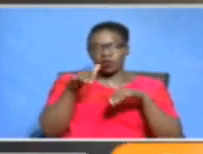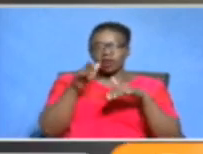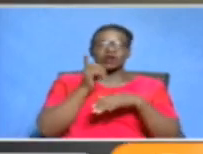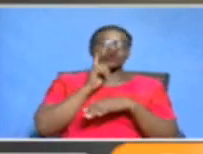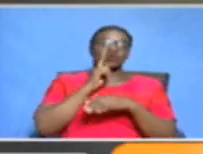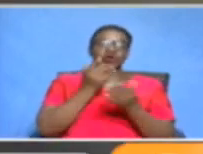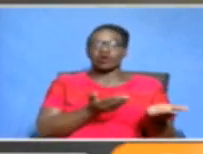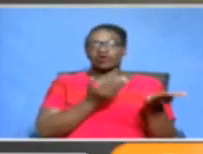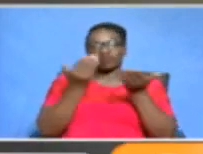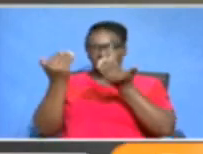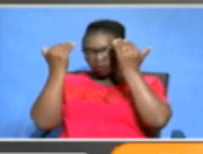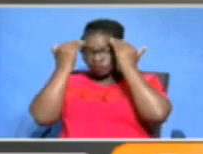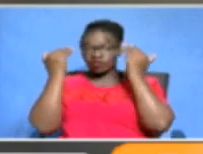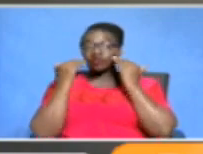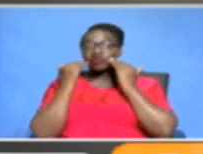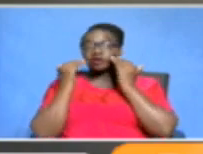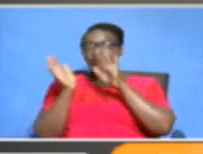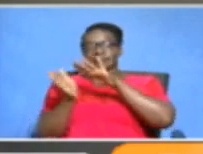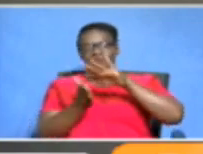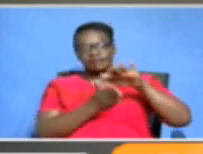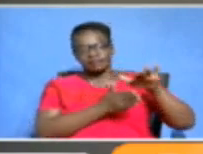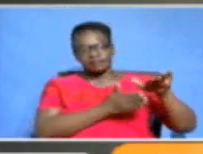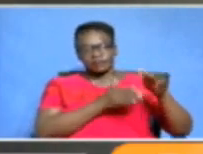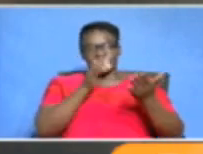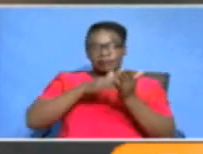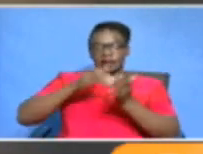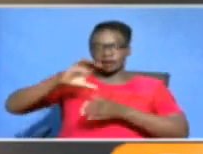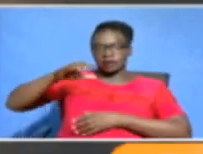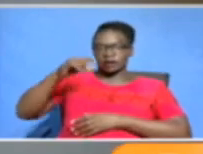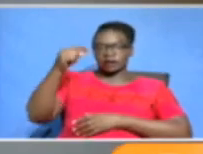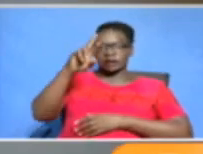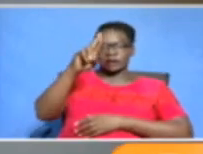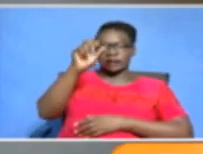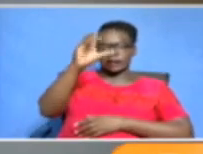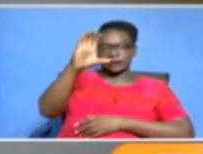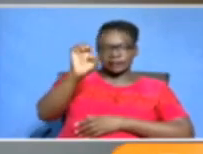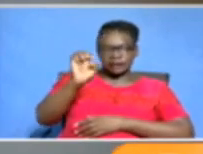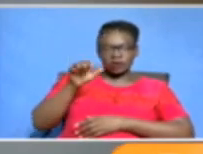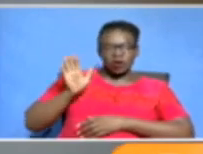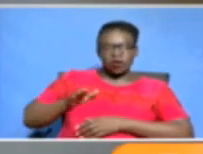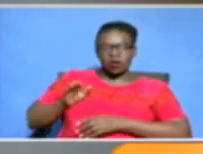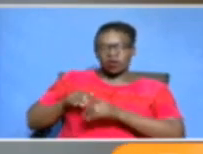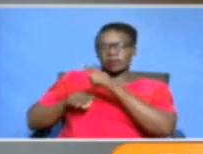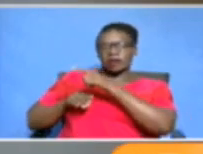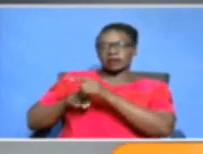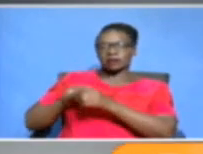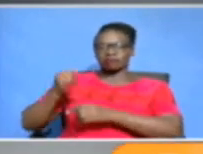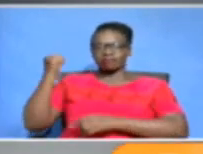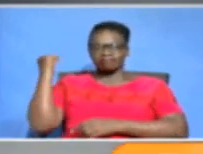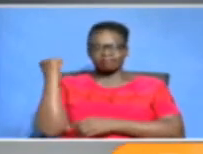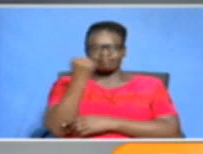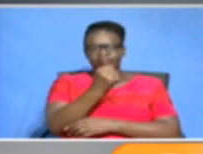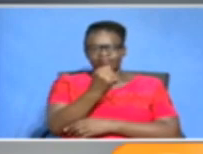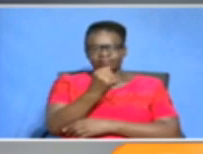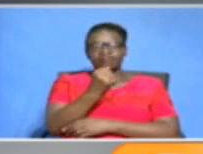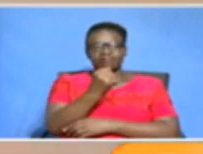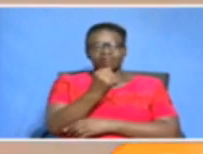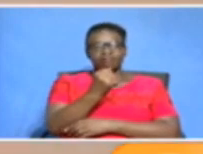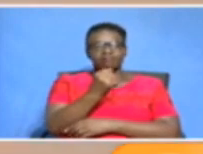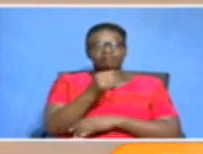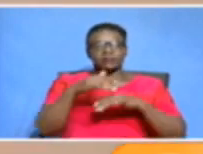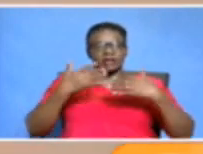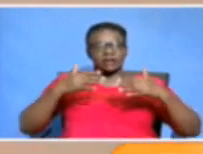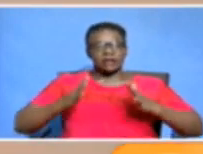tomorrow. Kwingineko katika kaunti ya Machakos, Grace Kanamu, mwanamke anayedaiwa kumdunga kisu na kumuua mwigizaji